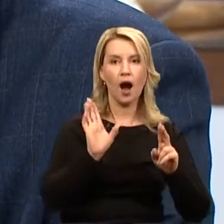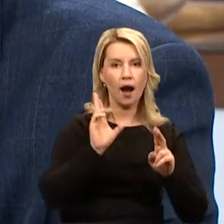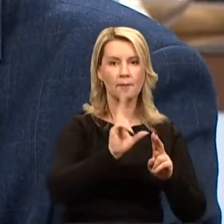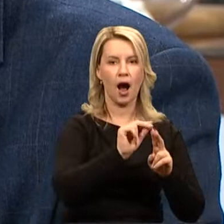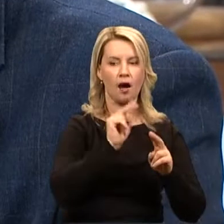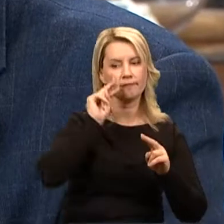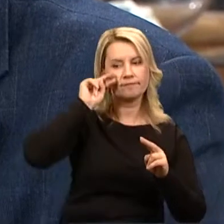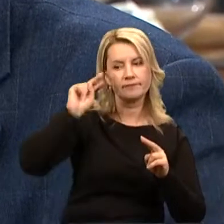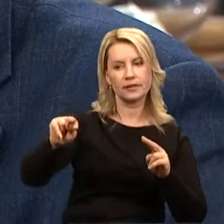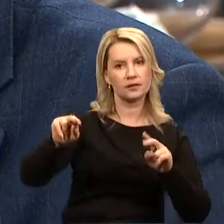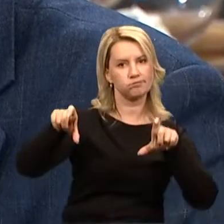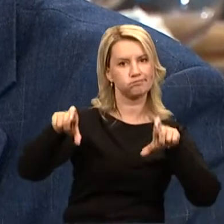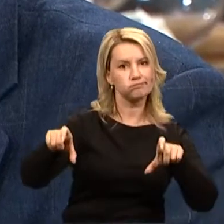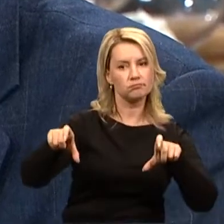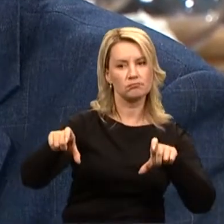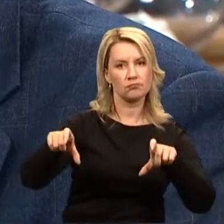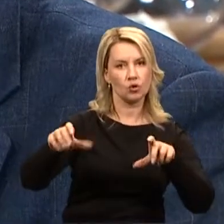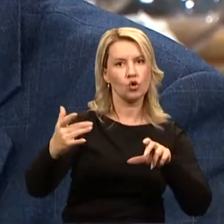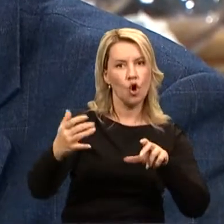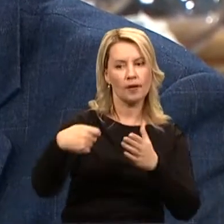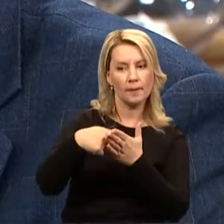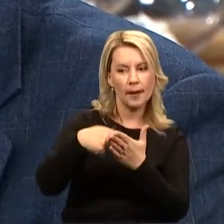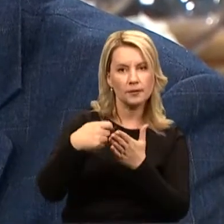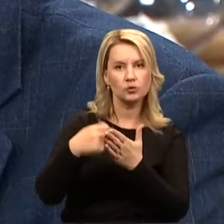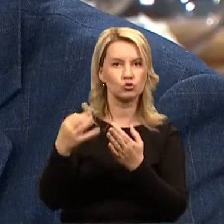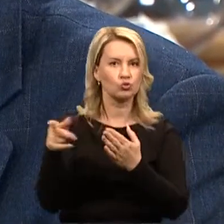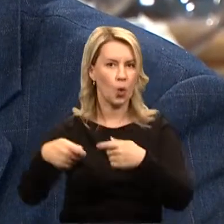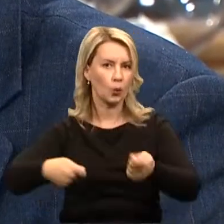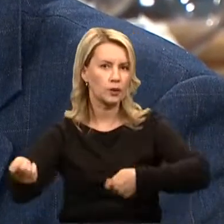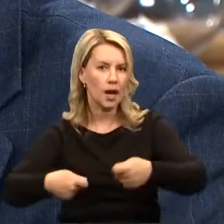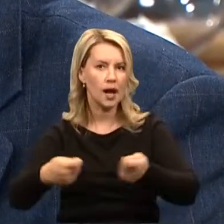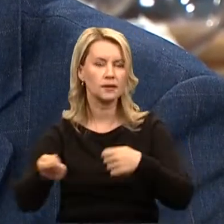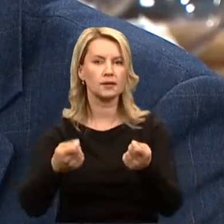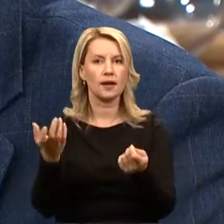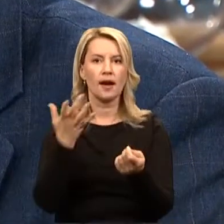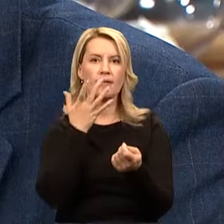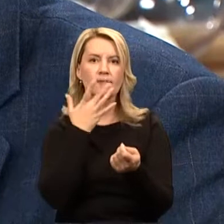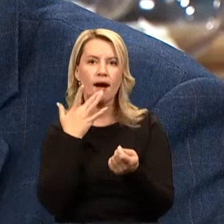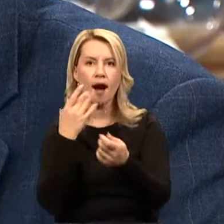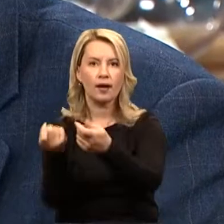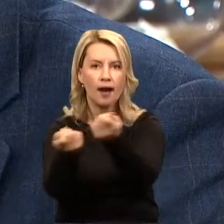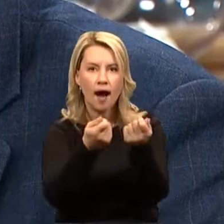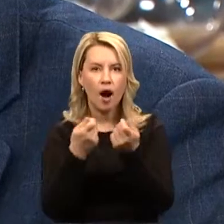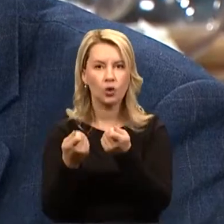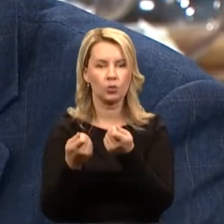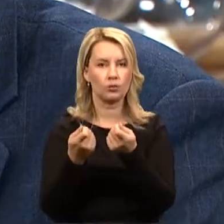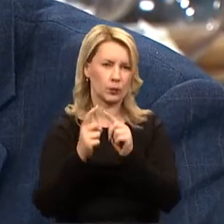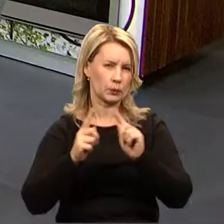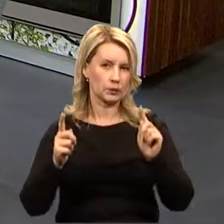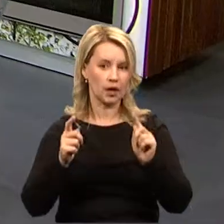a takže i vědí, za co ty děti utrácejí peníze, kde platí, v jakých obchodech a můžou